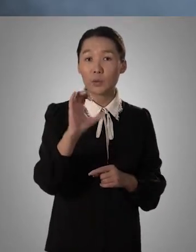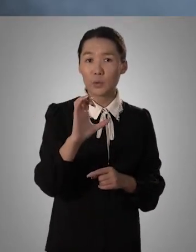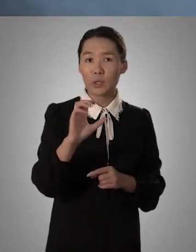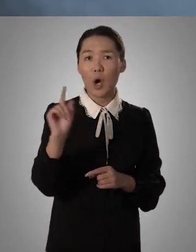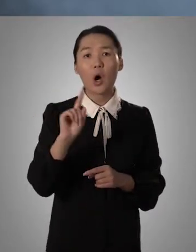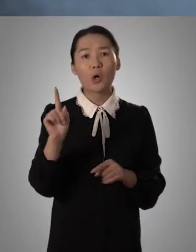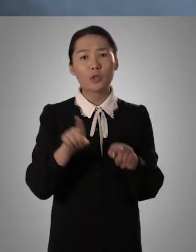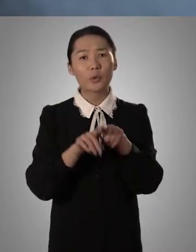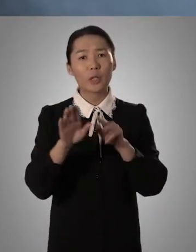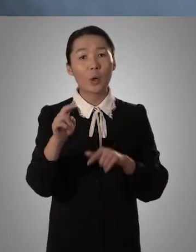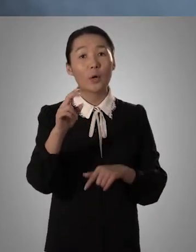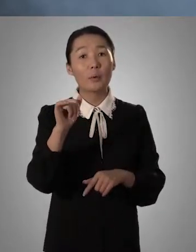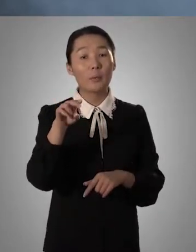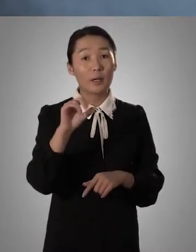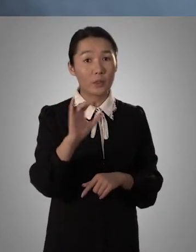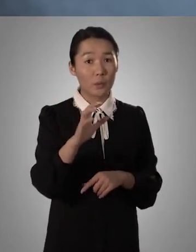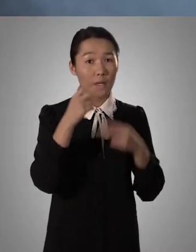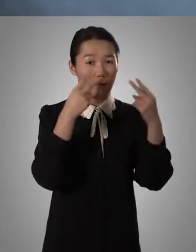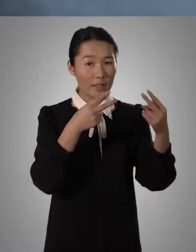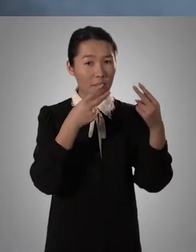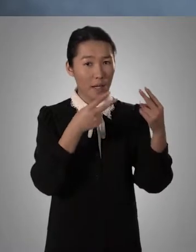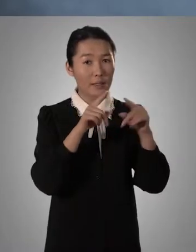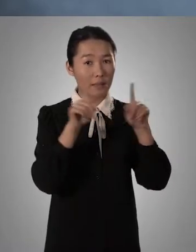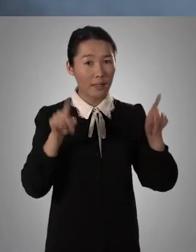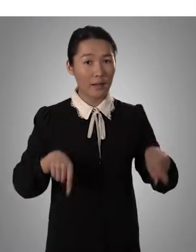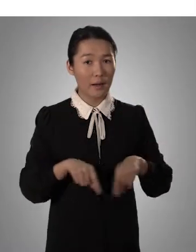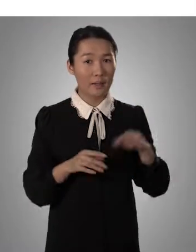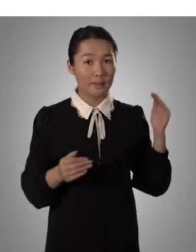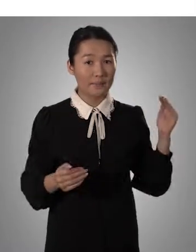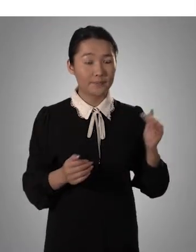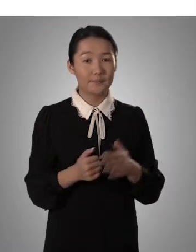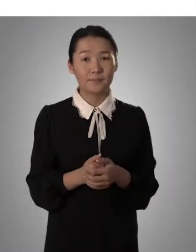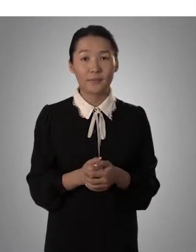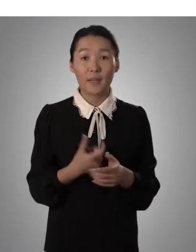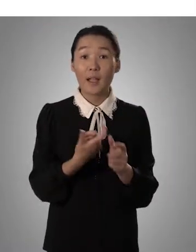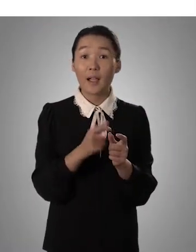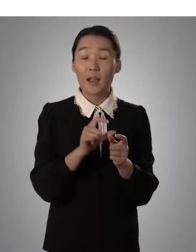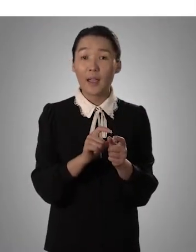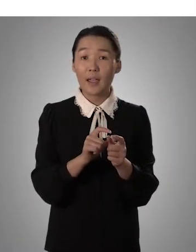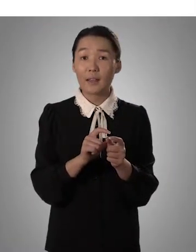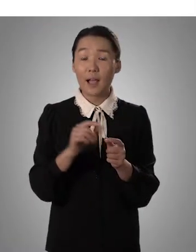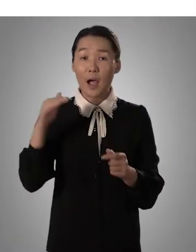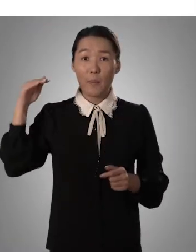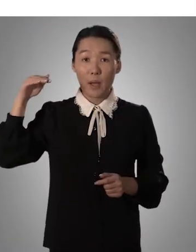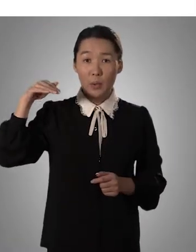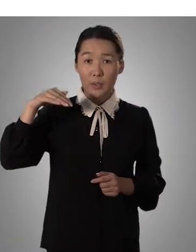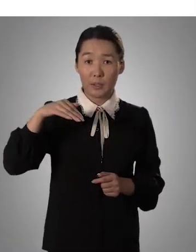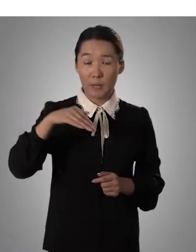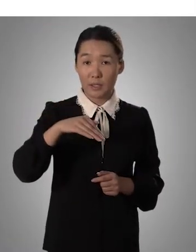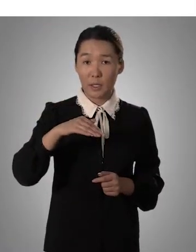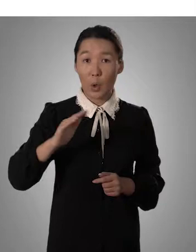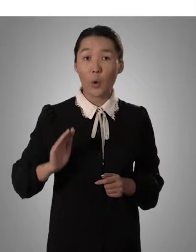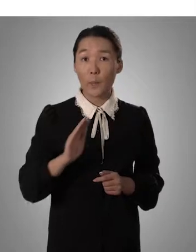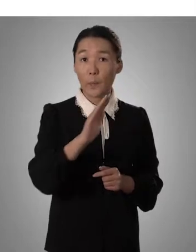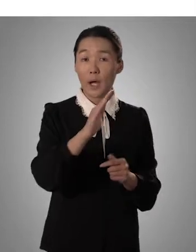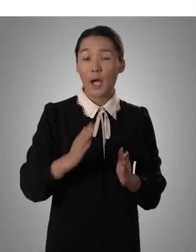такое пандус внимание на экран это пологий подъем дорожка для